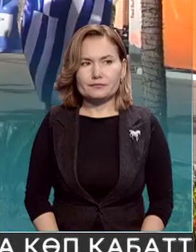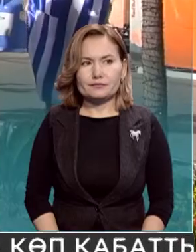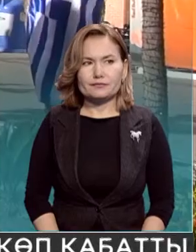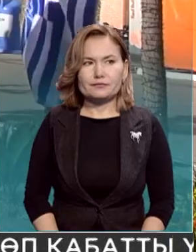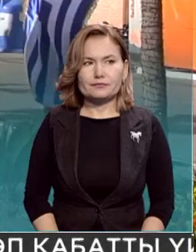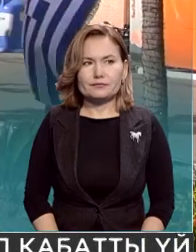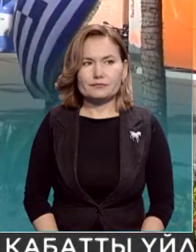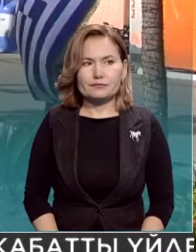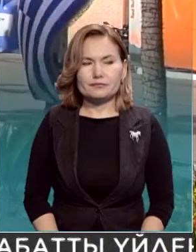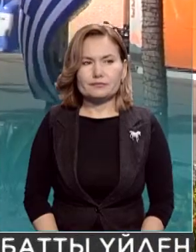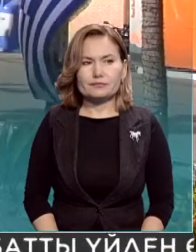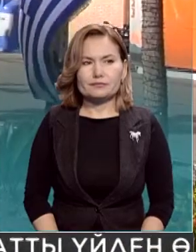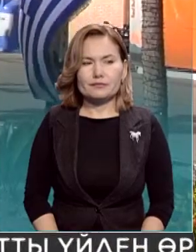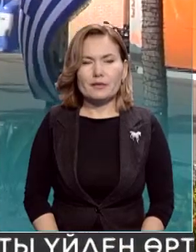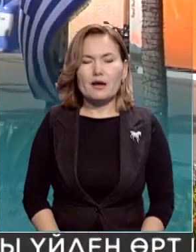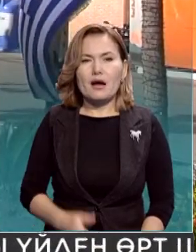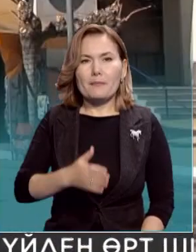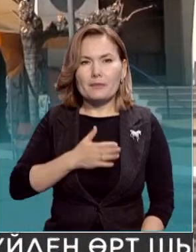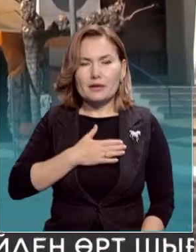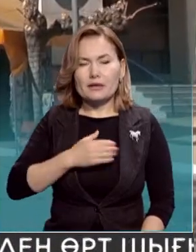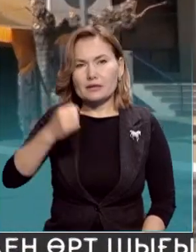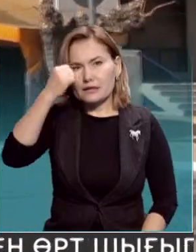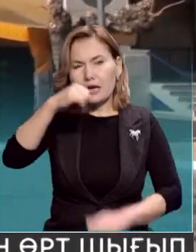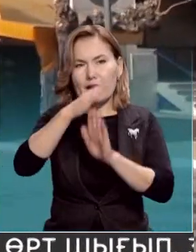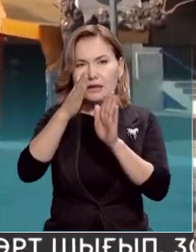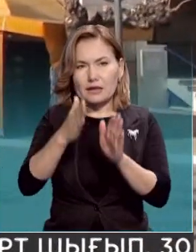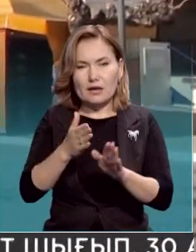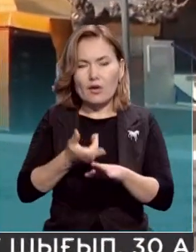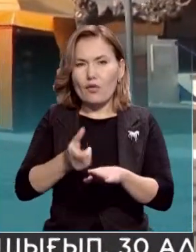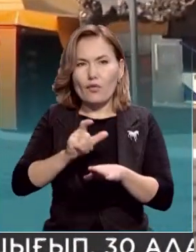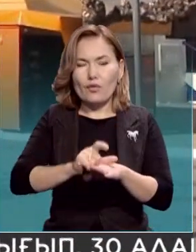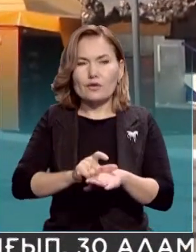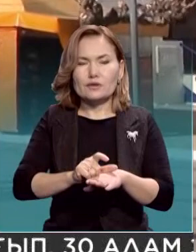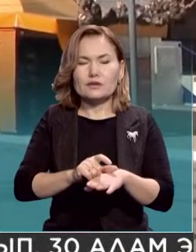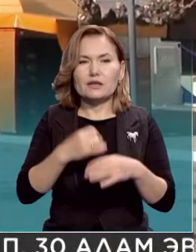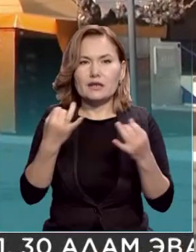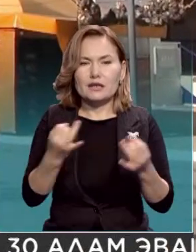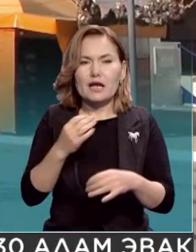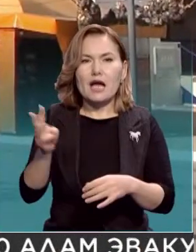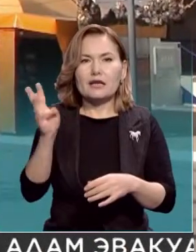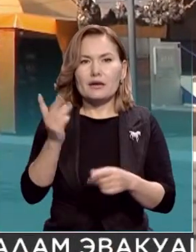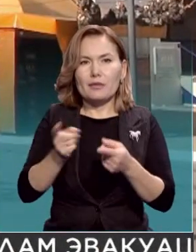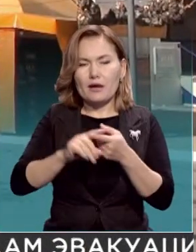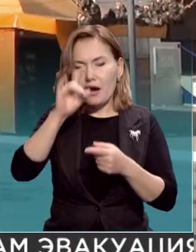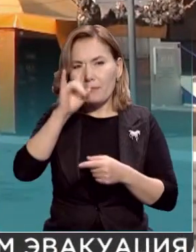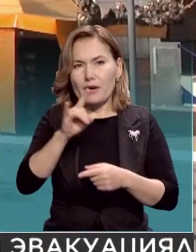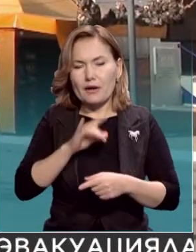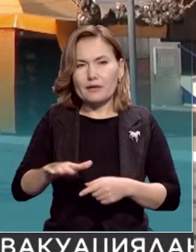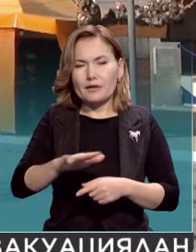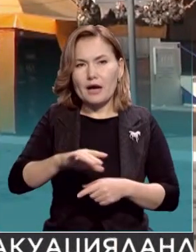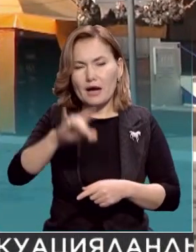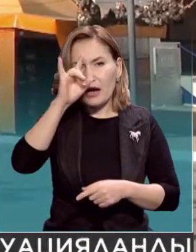етті. Ашылған ескерткіш нағыз қоғамдық дипломатияның үлгісі деп ойлаймын. Аталған жоба биыл екі